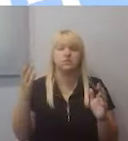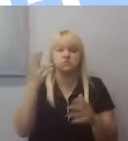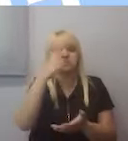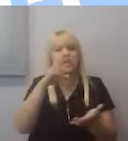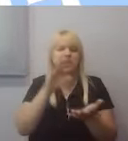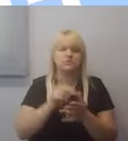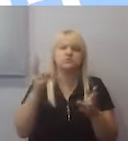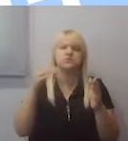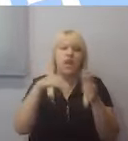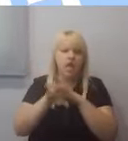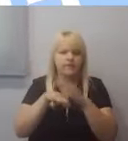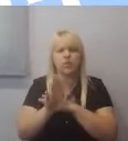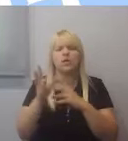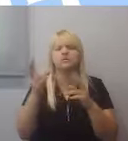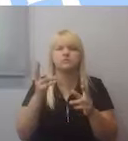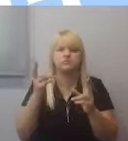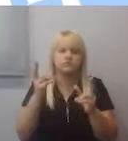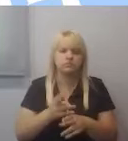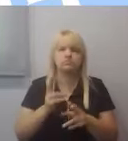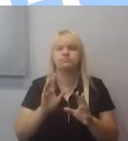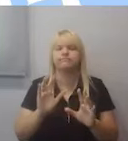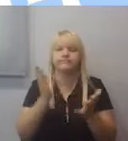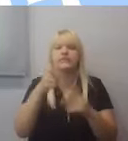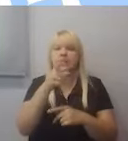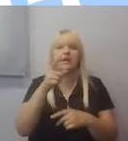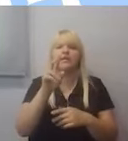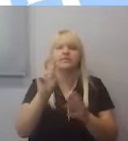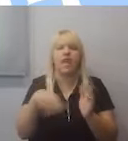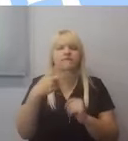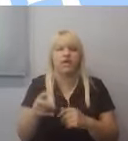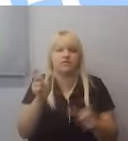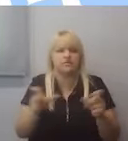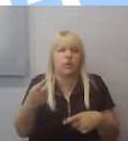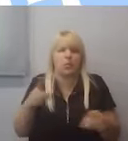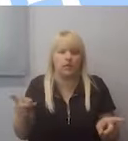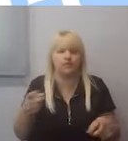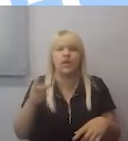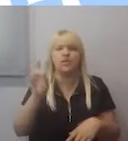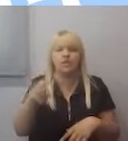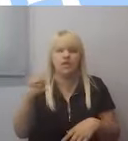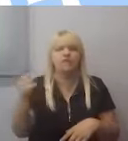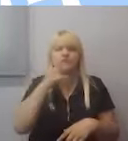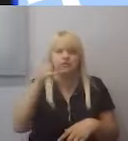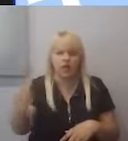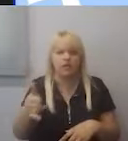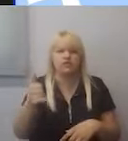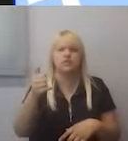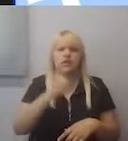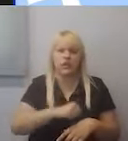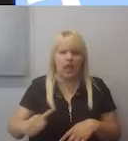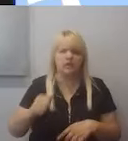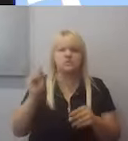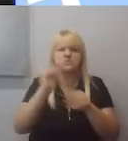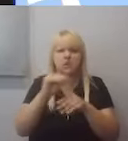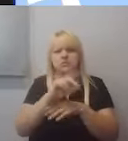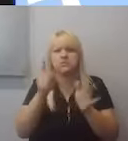nevajag darīt noteikti nevajadzētu zvanīt operatīviem dienestiem ar vis ar papildus jautājumiem jo visa